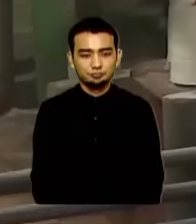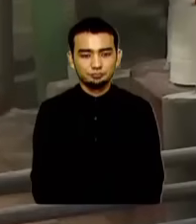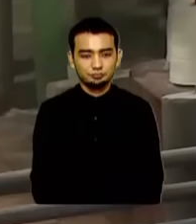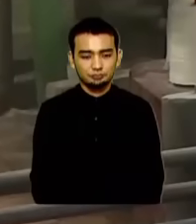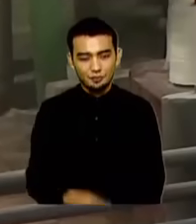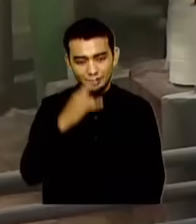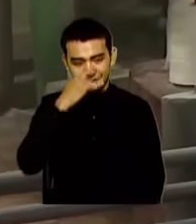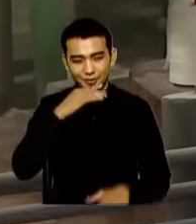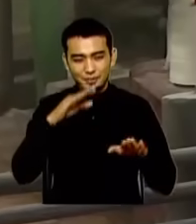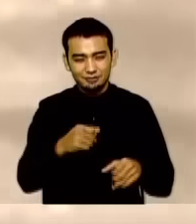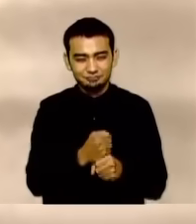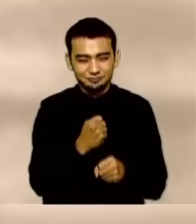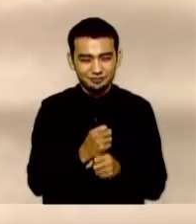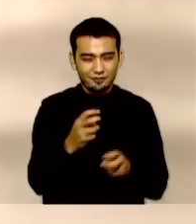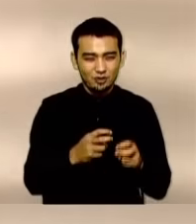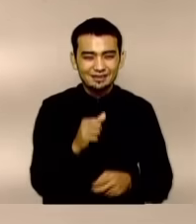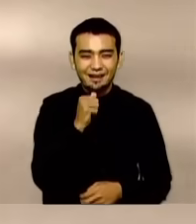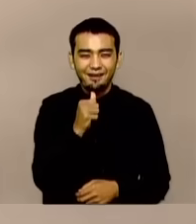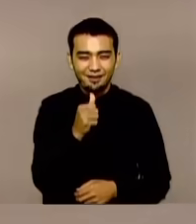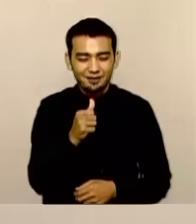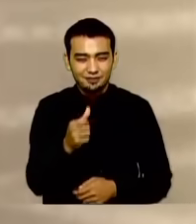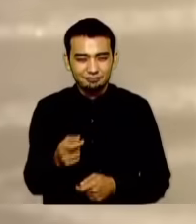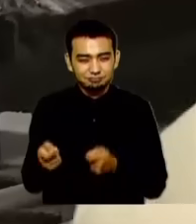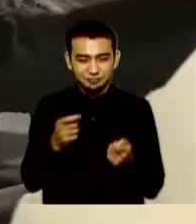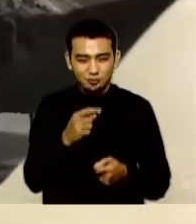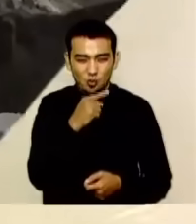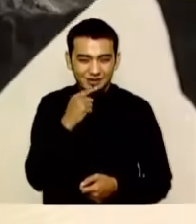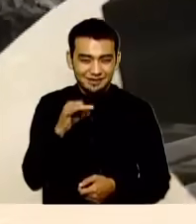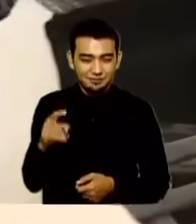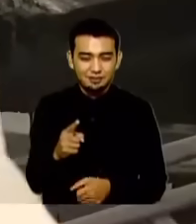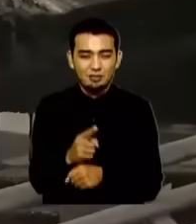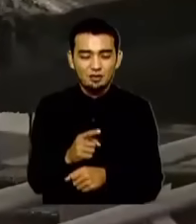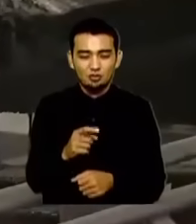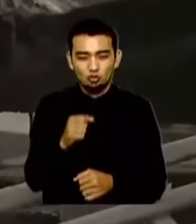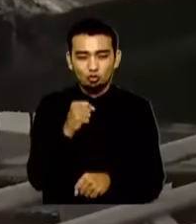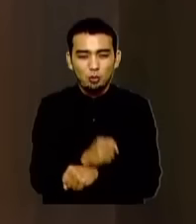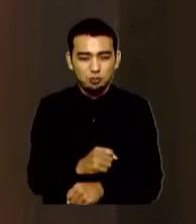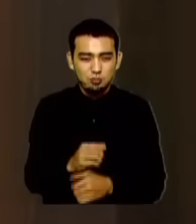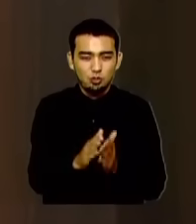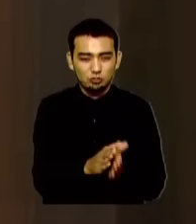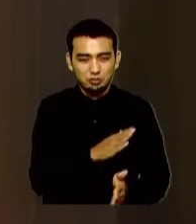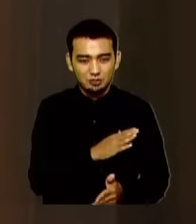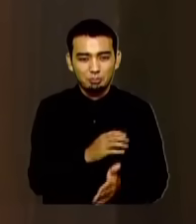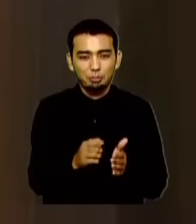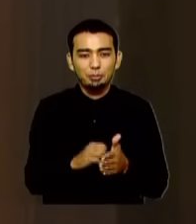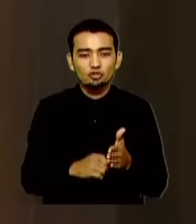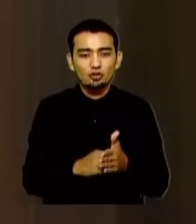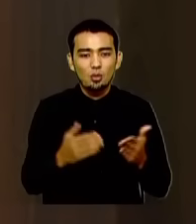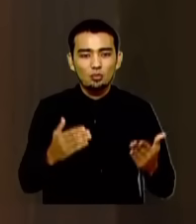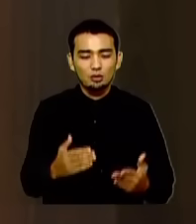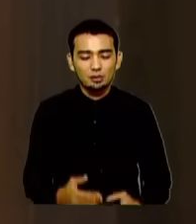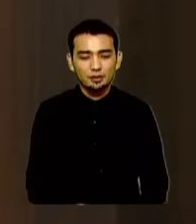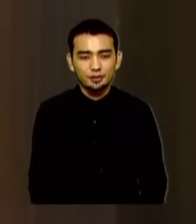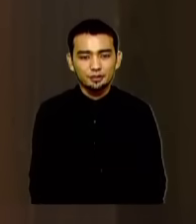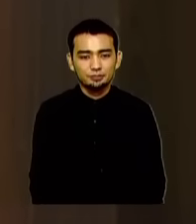Отандық өндірушілер Ресейден келетін қантқа шектеу қоюды сұрайды. Кәсіпкерлердің мұндай талабына не себеп? Мы не можем быть готовыми